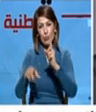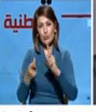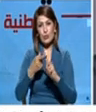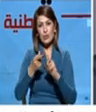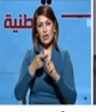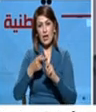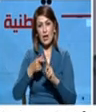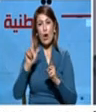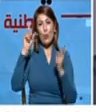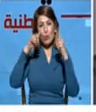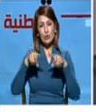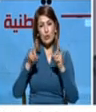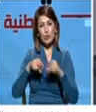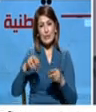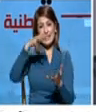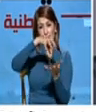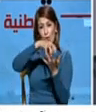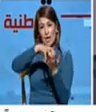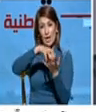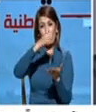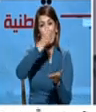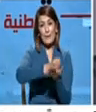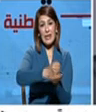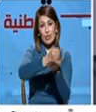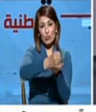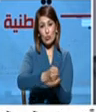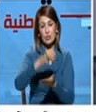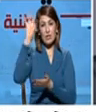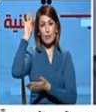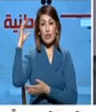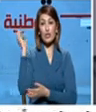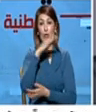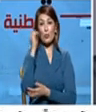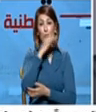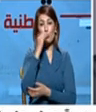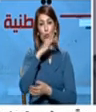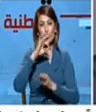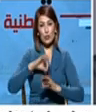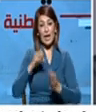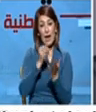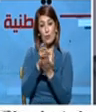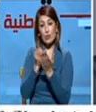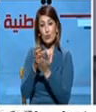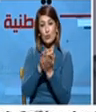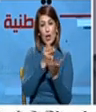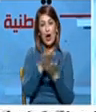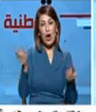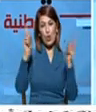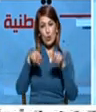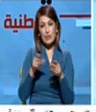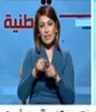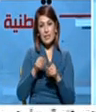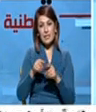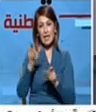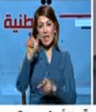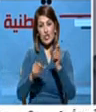الزاي امن في الخدمات البريديه اه اللي هي البريد السريع وكل غرامات والرسائل المسجله خاصه ال عدول